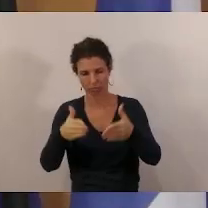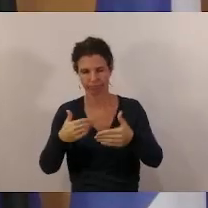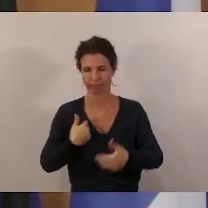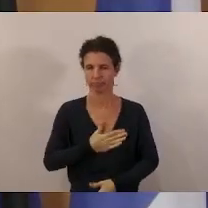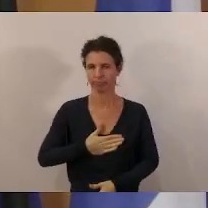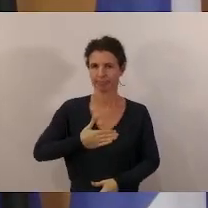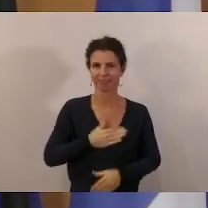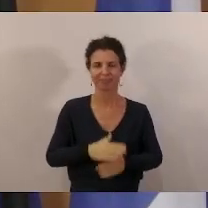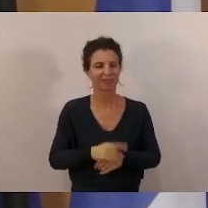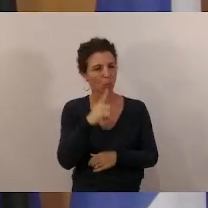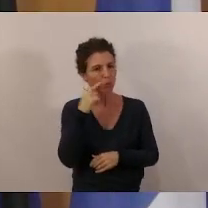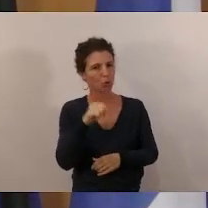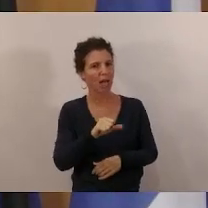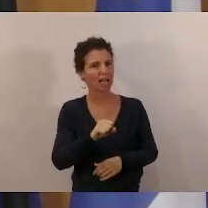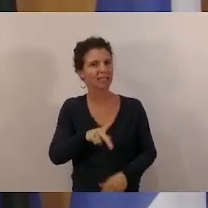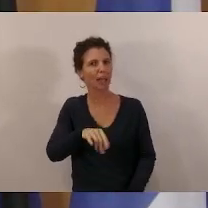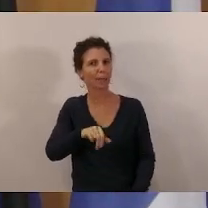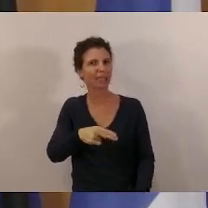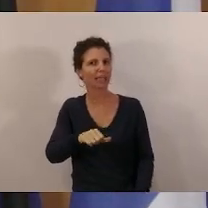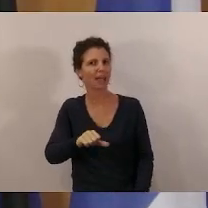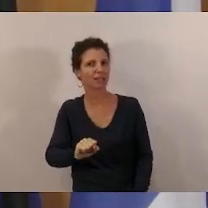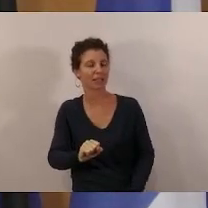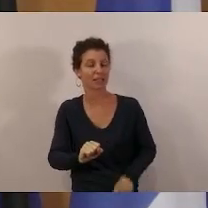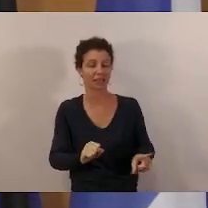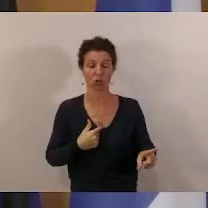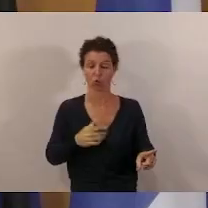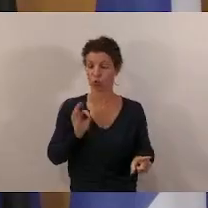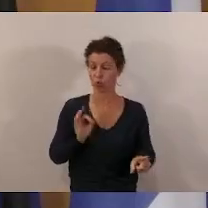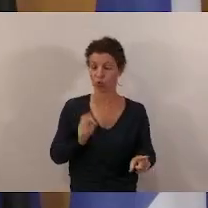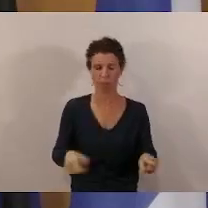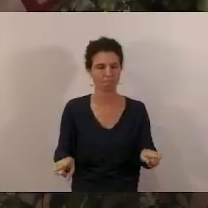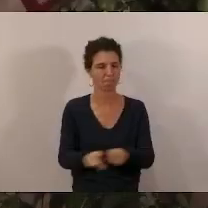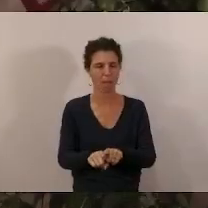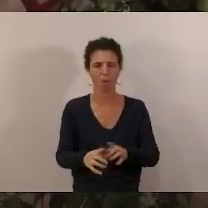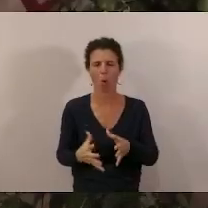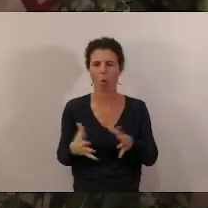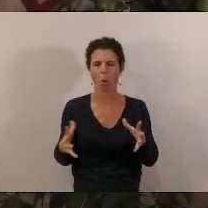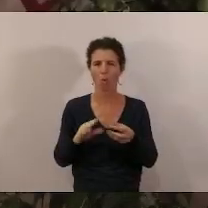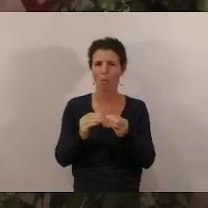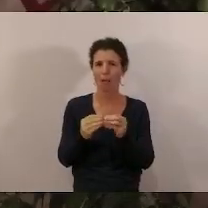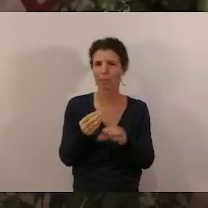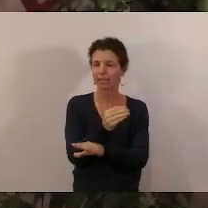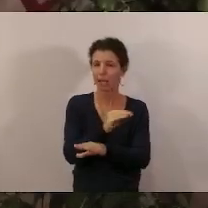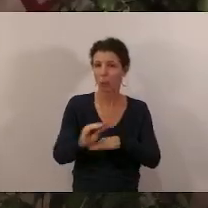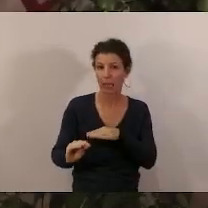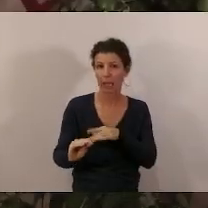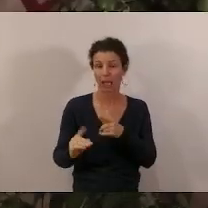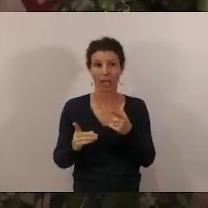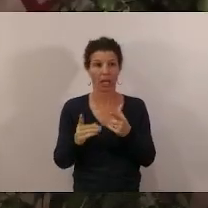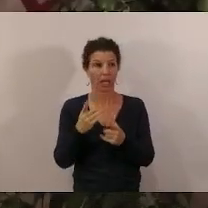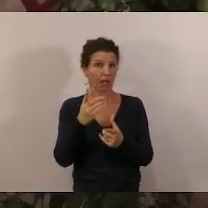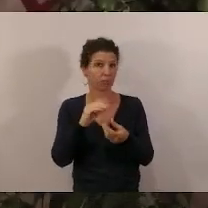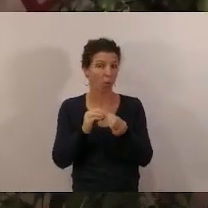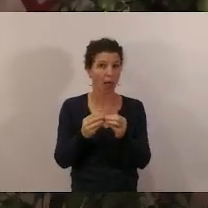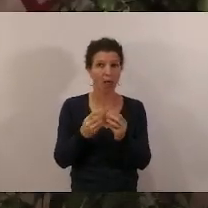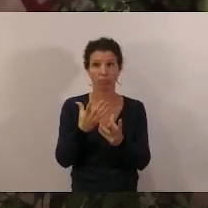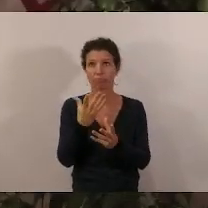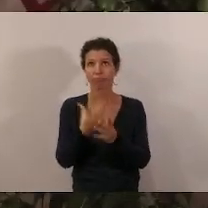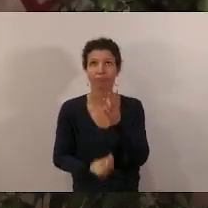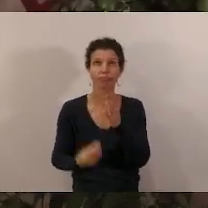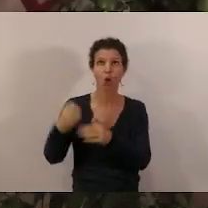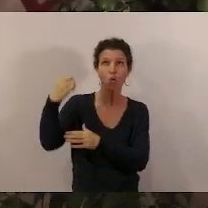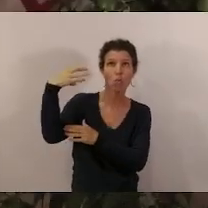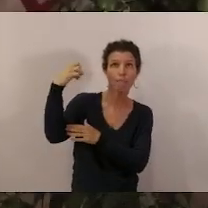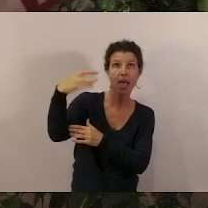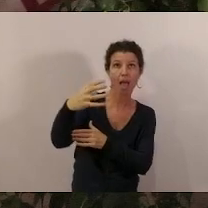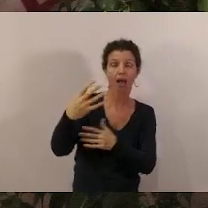Monsieur Aspinas. J'irai vraiment dans le même sens. C'était un gros souci de sécurité, le fait qu'il n'y ait plus de lumière. Et je me félicite